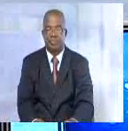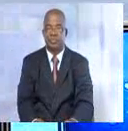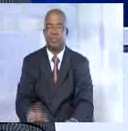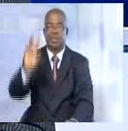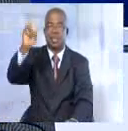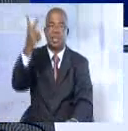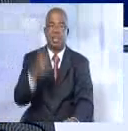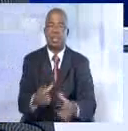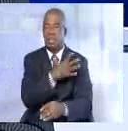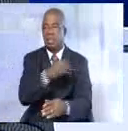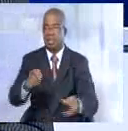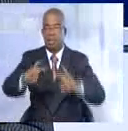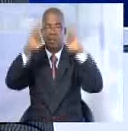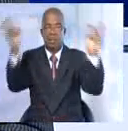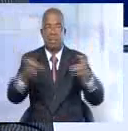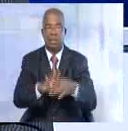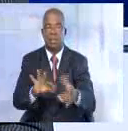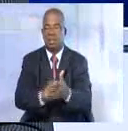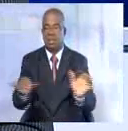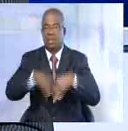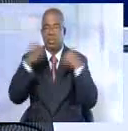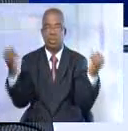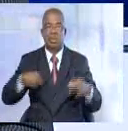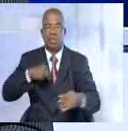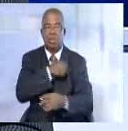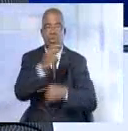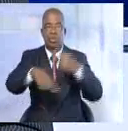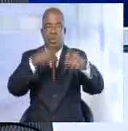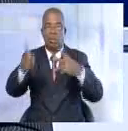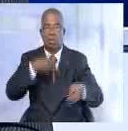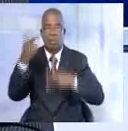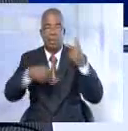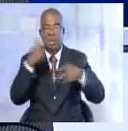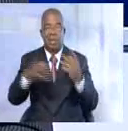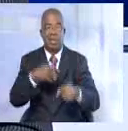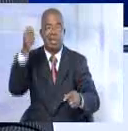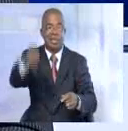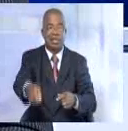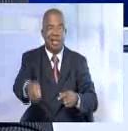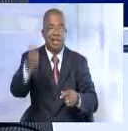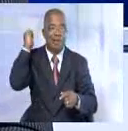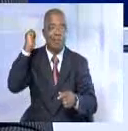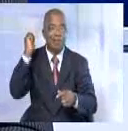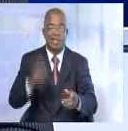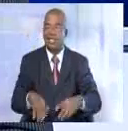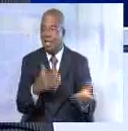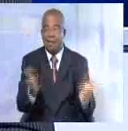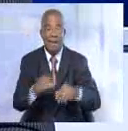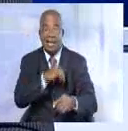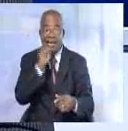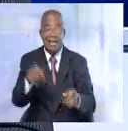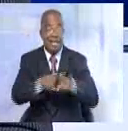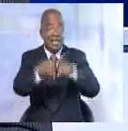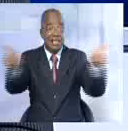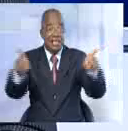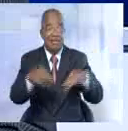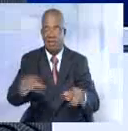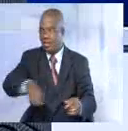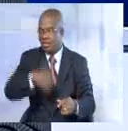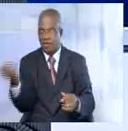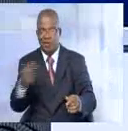Deuxième grand titre de cette édition, nous allons parler d'un jeune pêcheur pas comme les autres. Vous comprendrez pourquoi